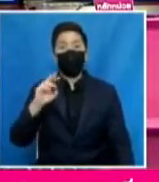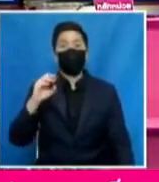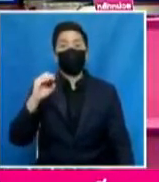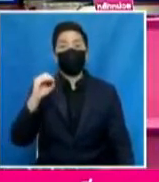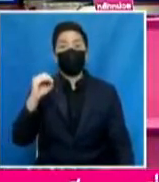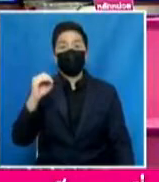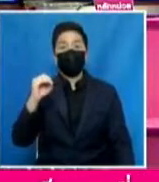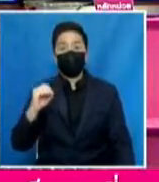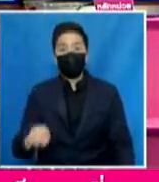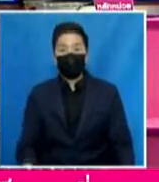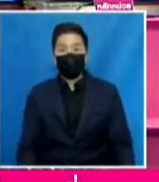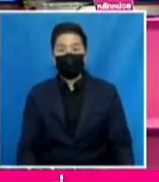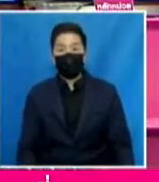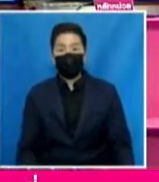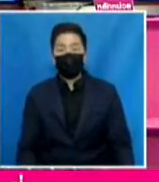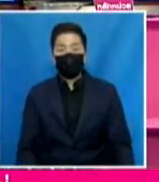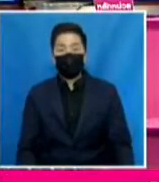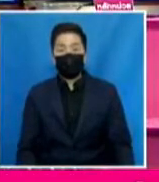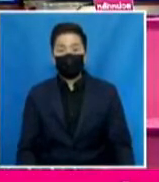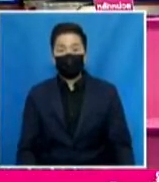3593820